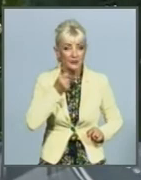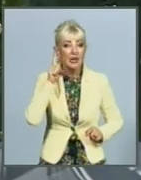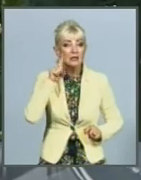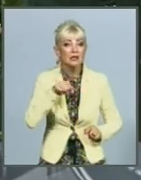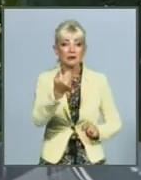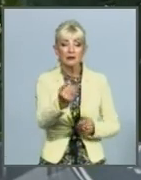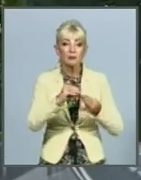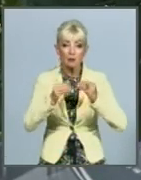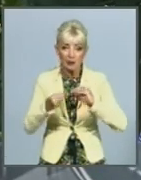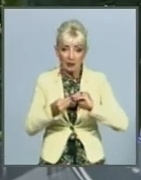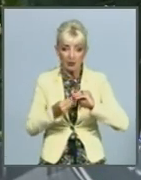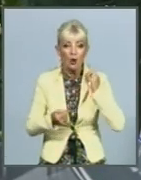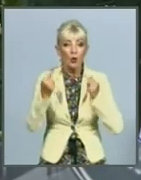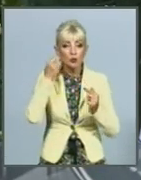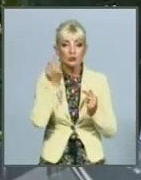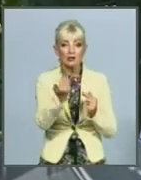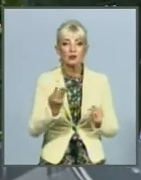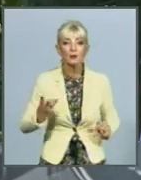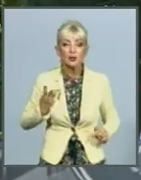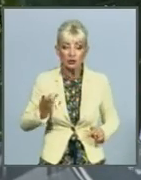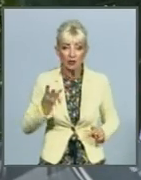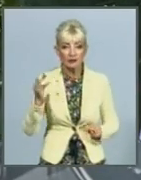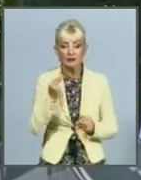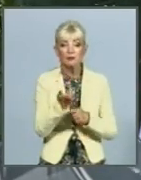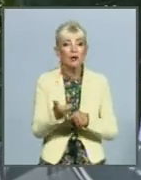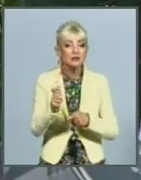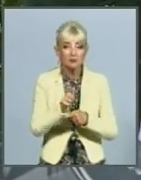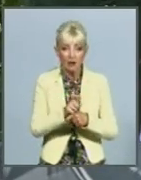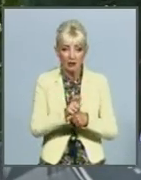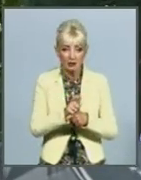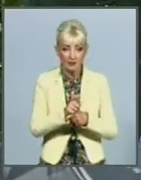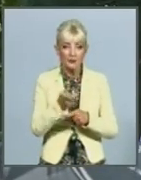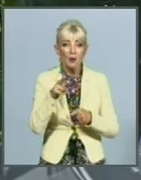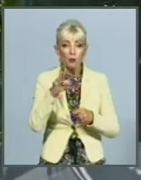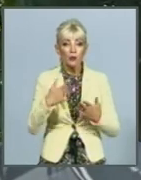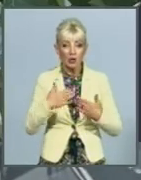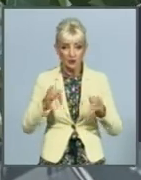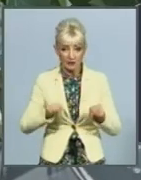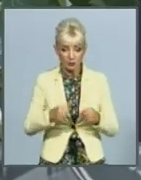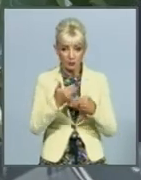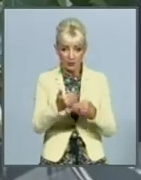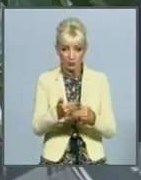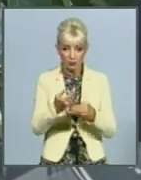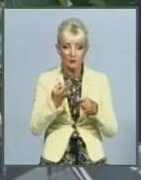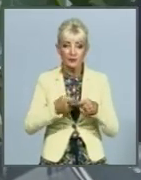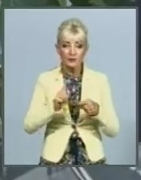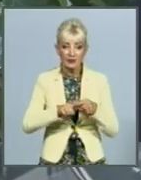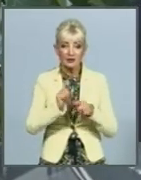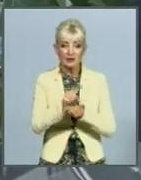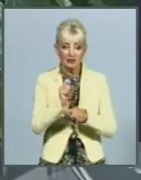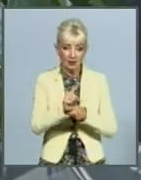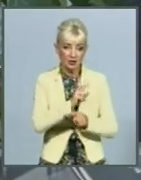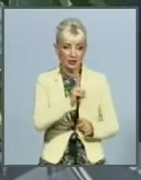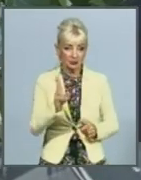проблемы, узнать их пожелания и максимально по нашей возможности им помочь. Это задача,